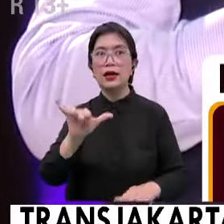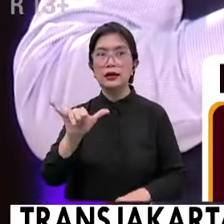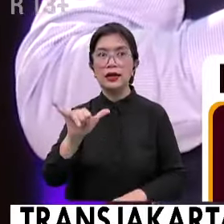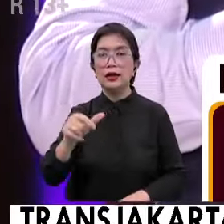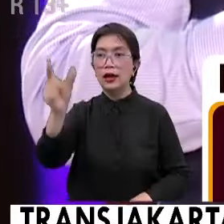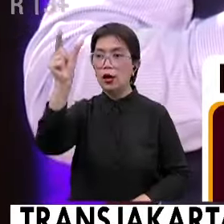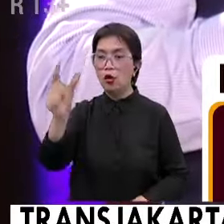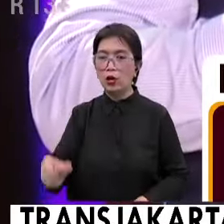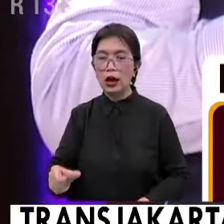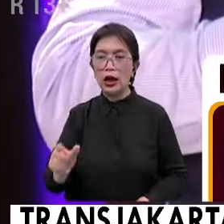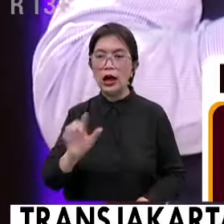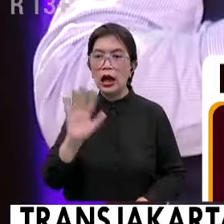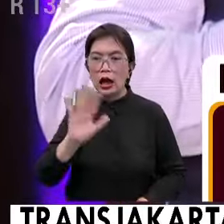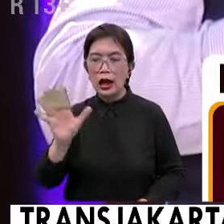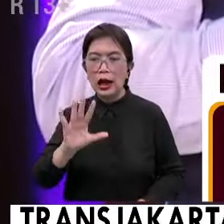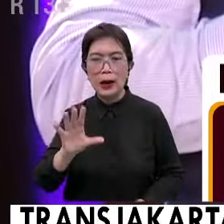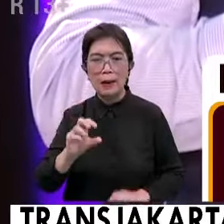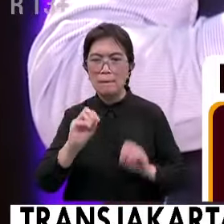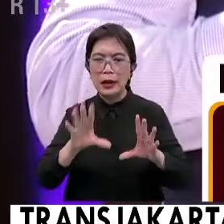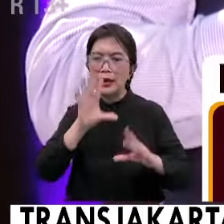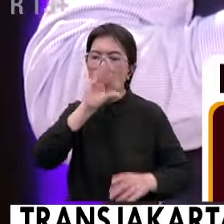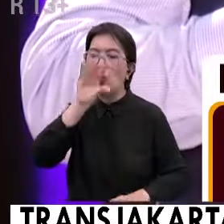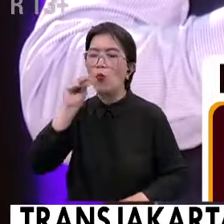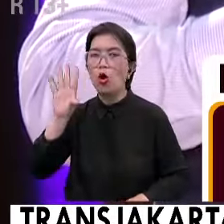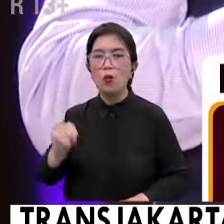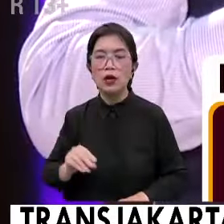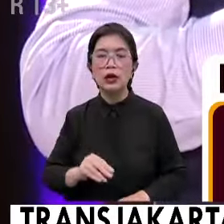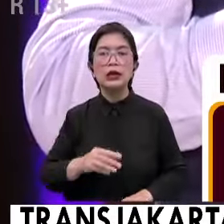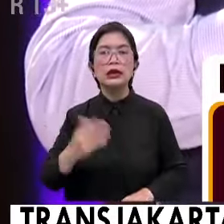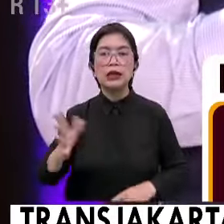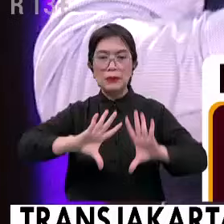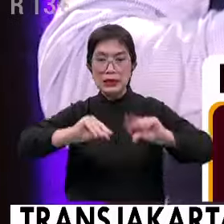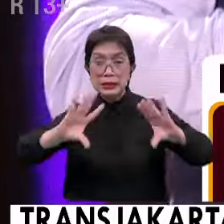yang tidak banyak omon-omon, namun kerja nyata.